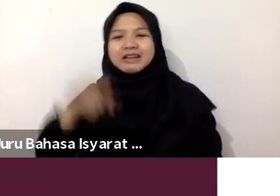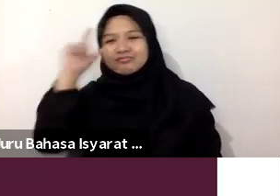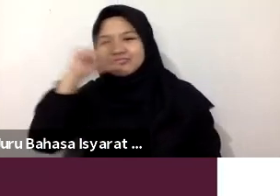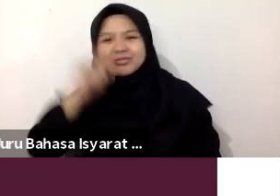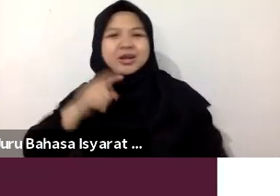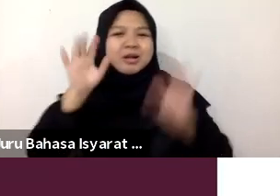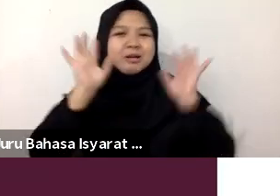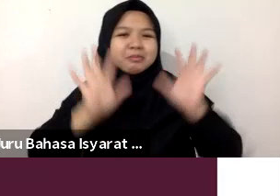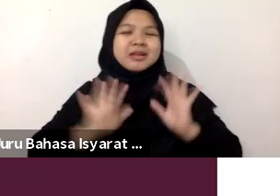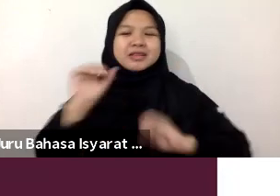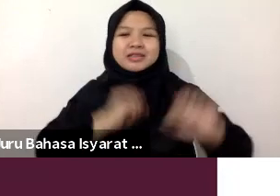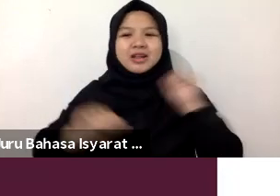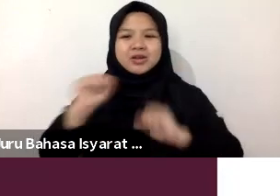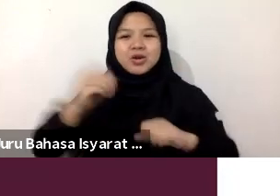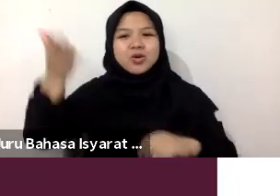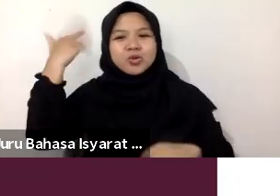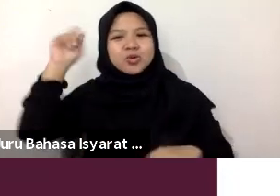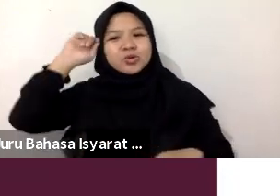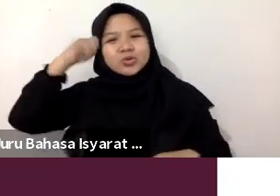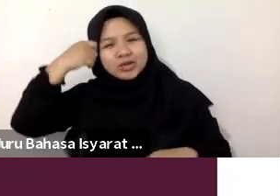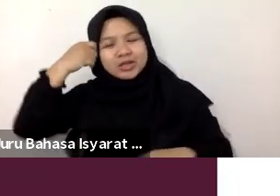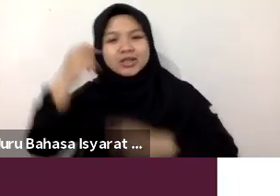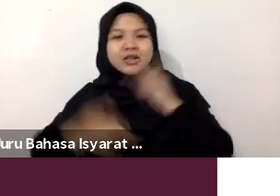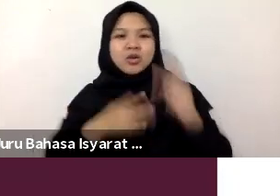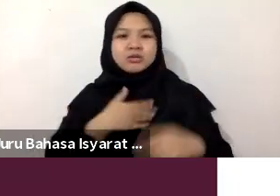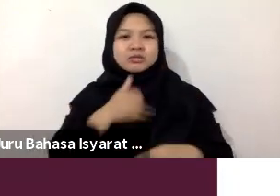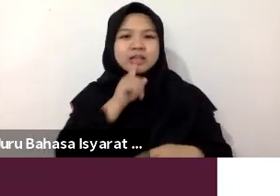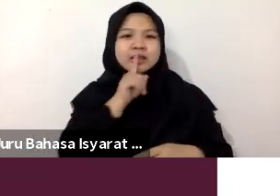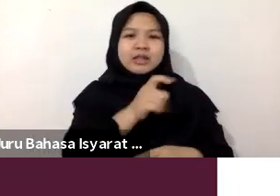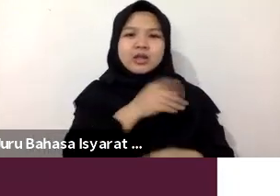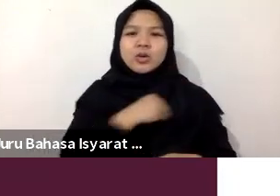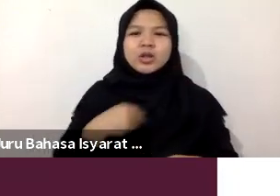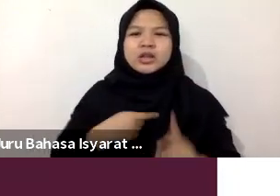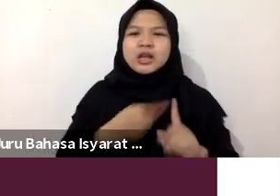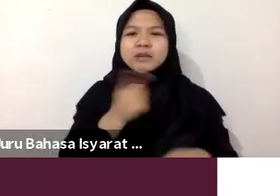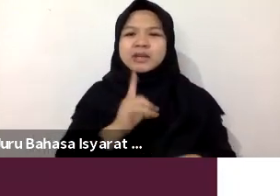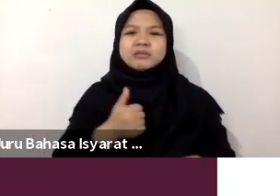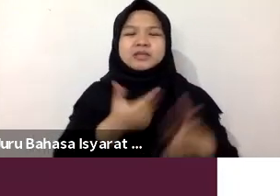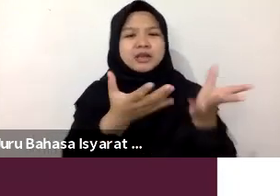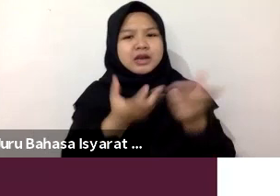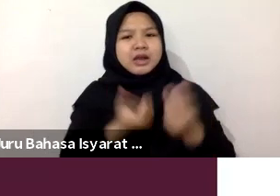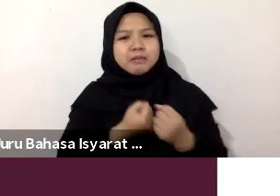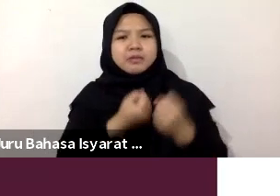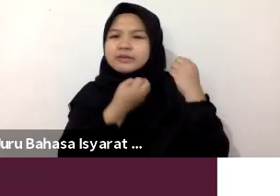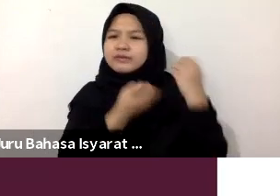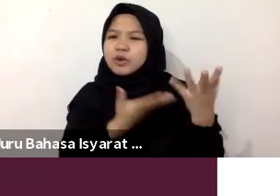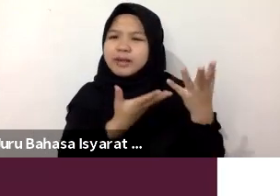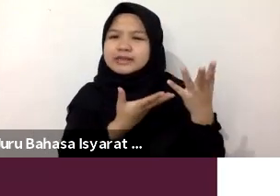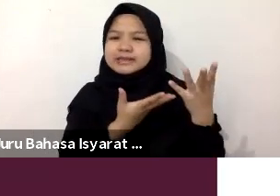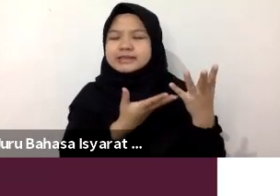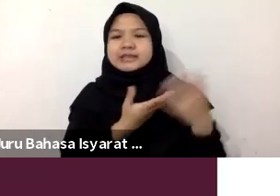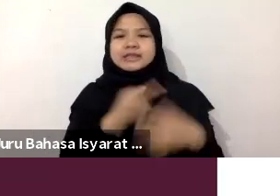banyak dilakukan. Dulu susah banget kalau saya bisa bertanya, dokter dari mana saya bisa mendapatkan informasi gitu